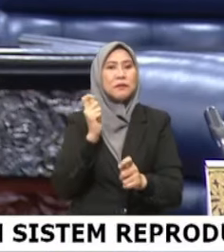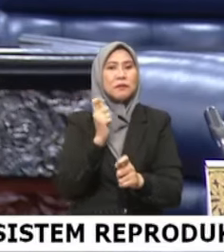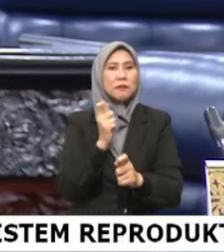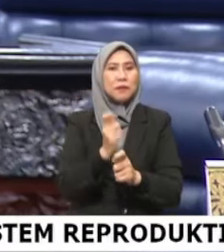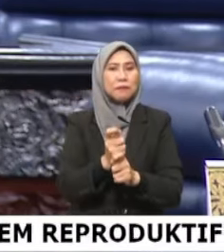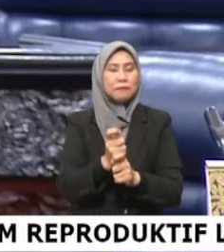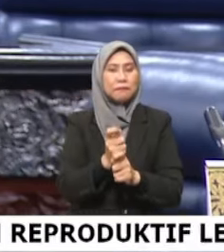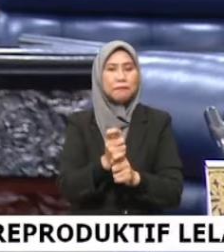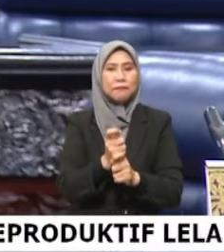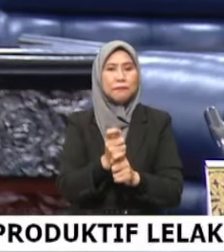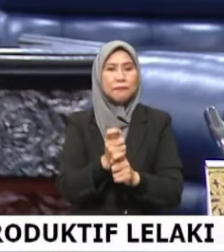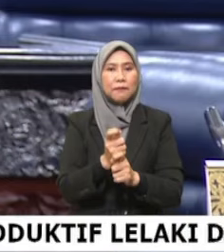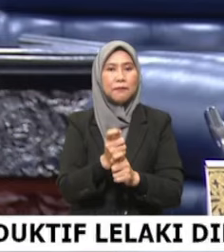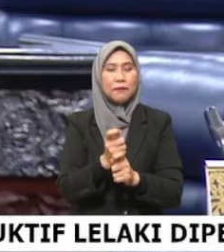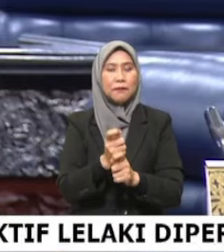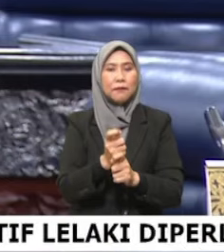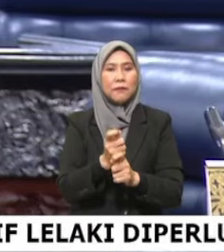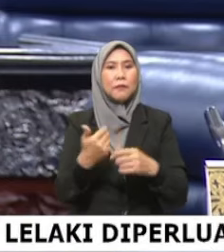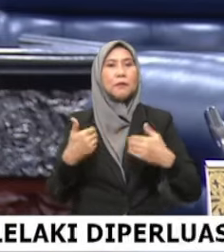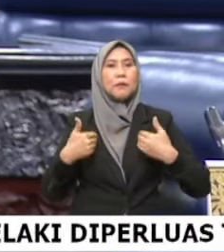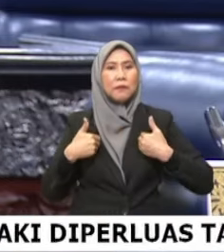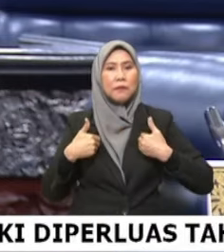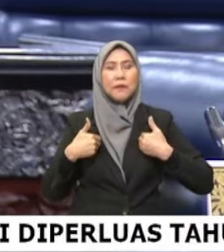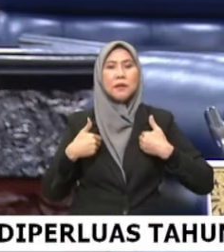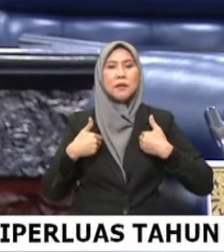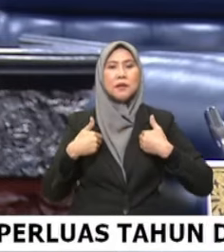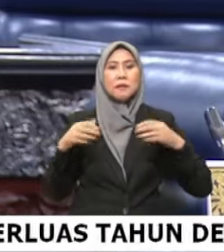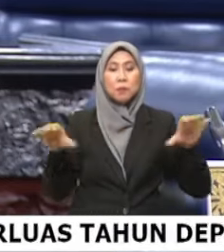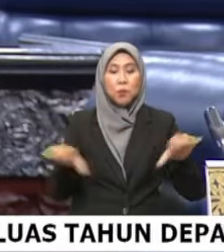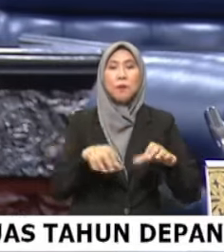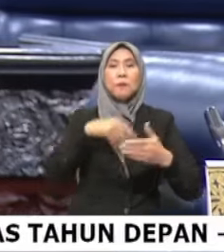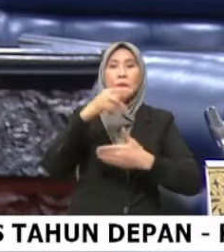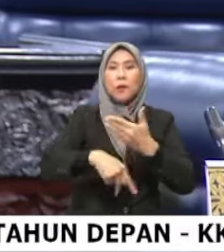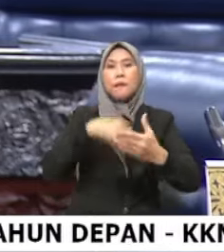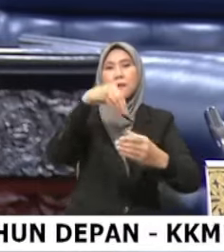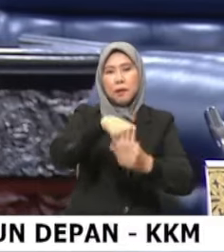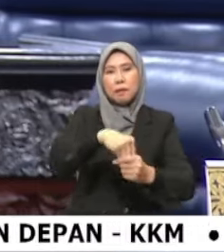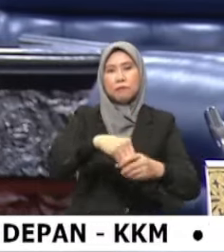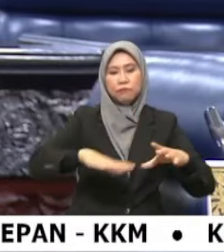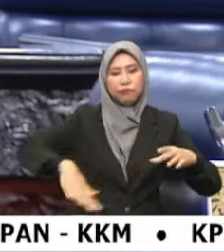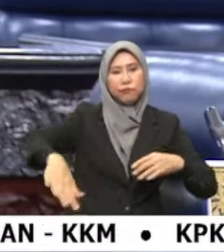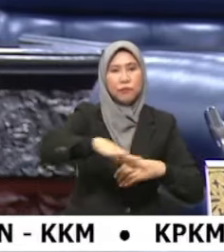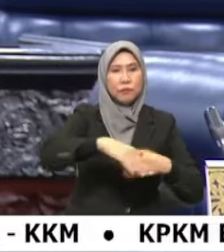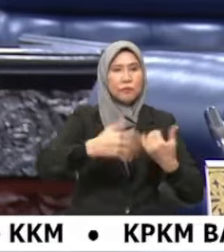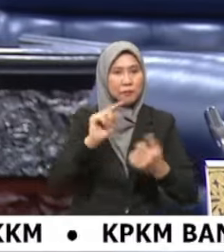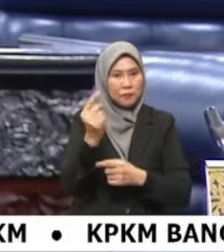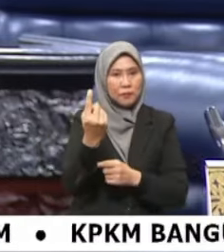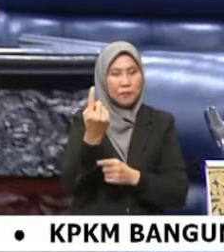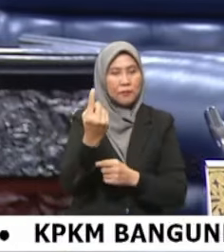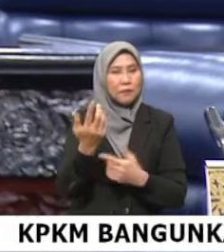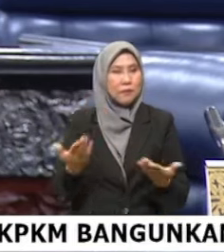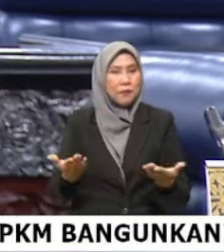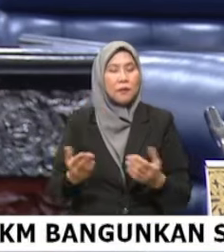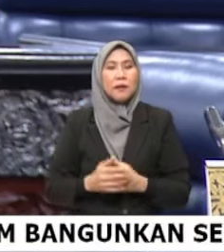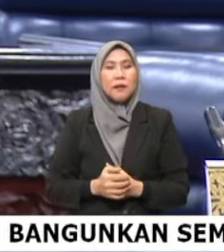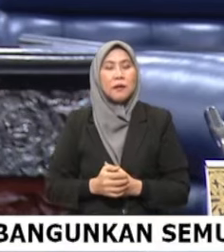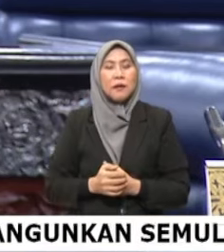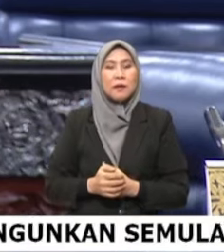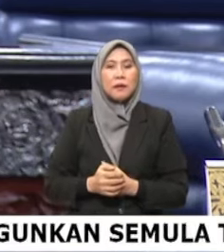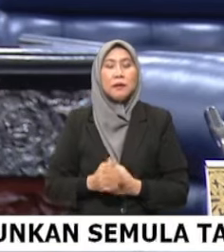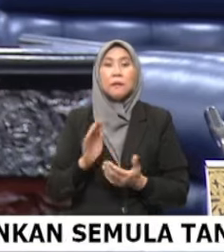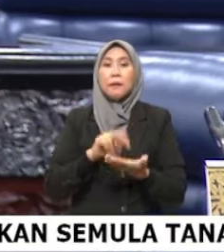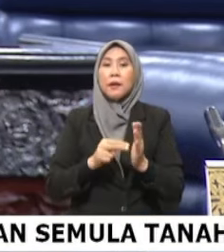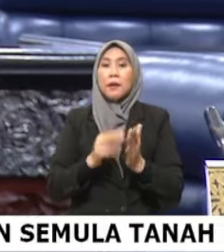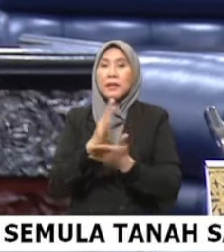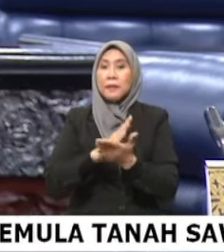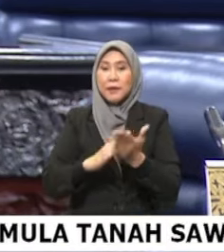mesti mengadakan localization program. Dan localization program ini memastikan